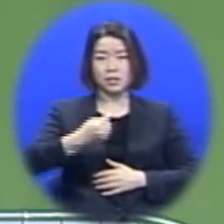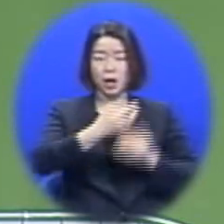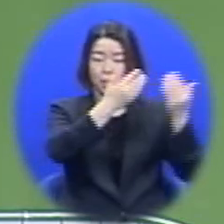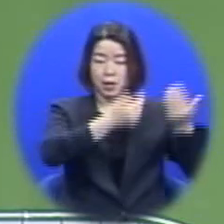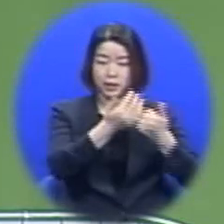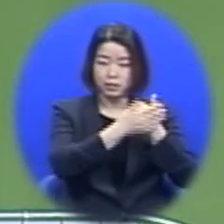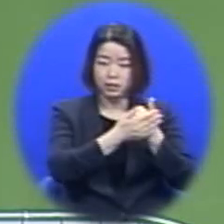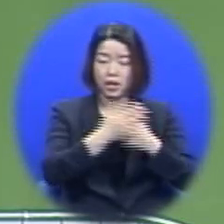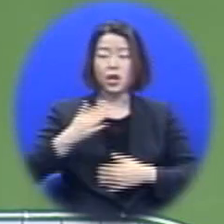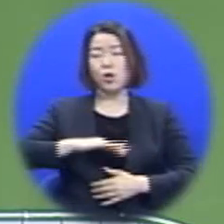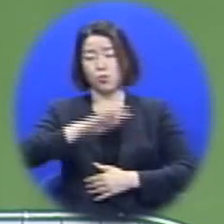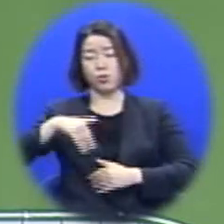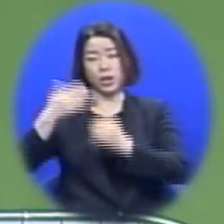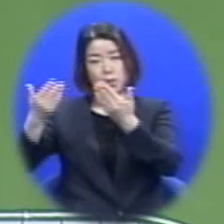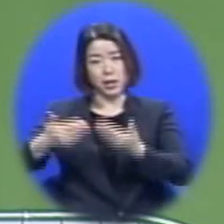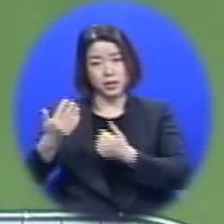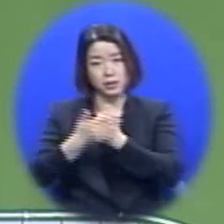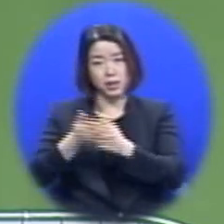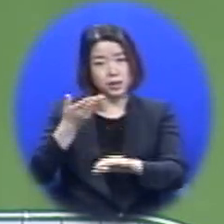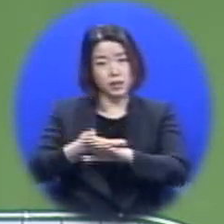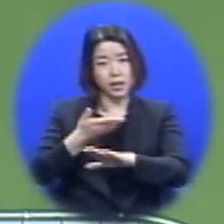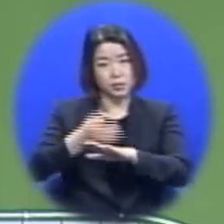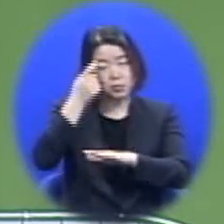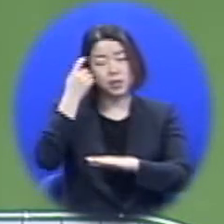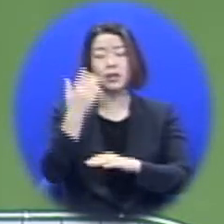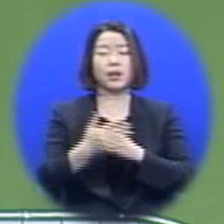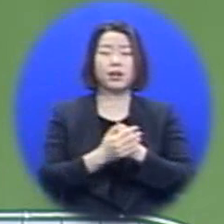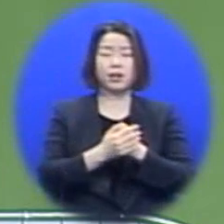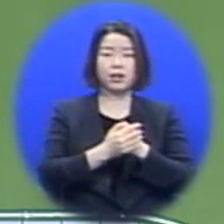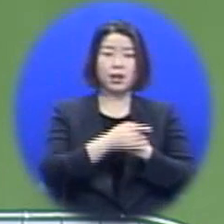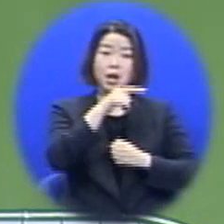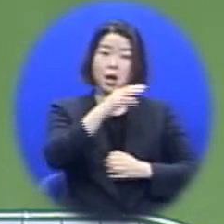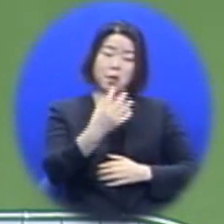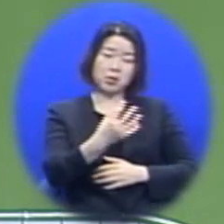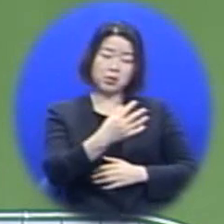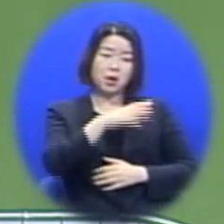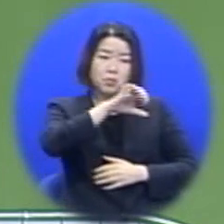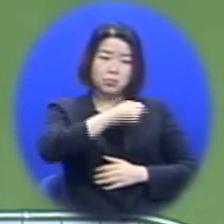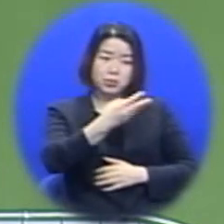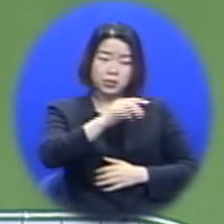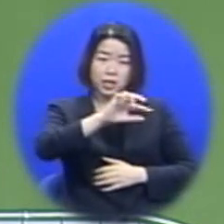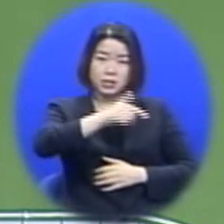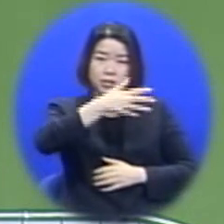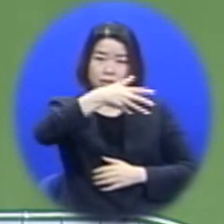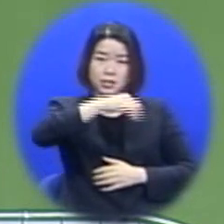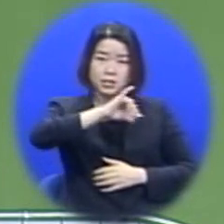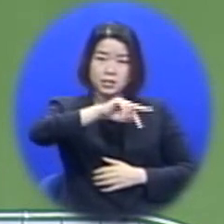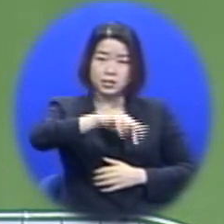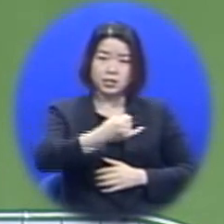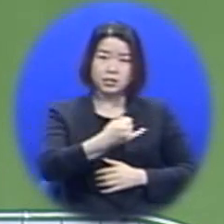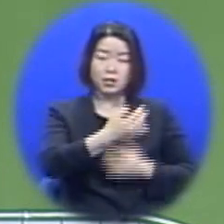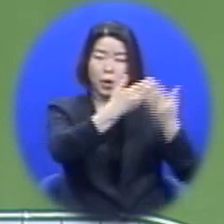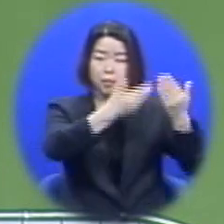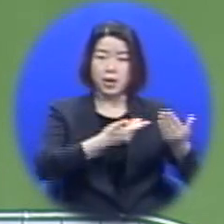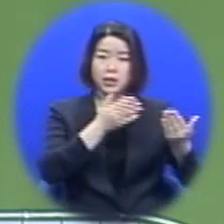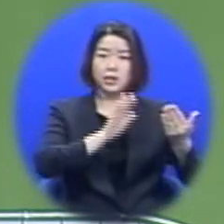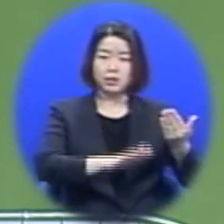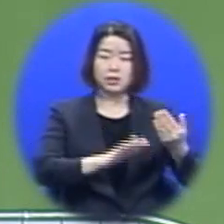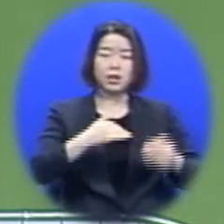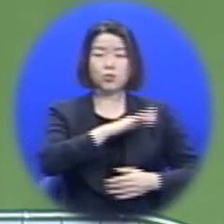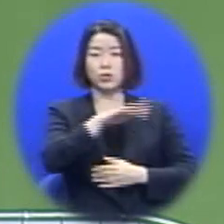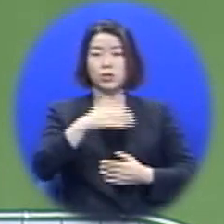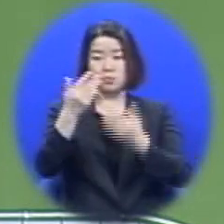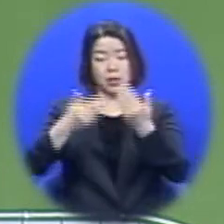있을까요? 여러분, 성 프랜시스는 받았는데 우리는 못 받은 은혜가 뭐지요? 이런 데는 빨리 계산해